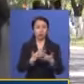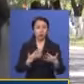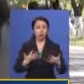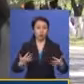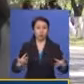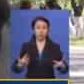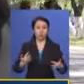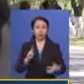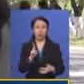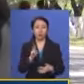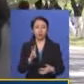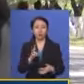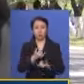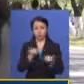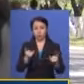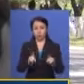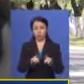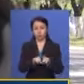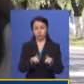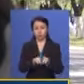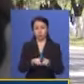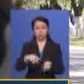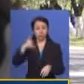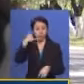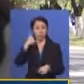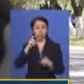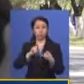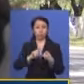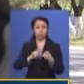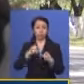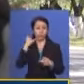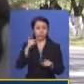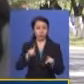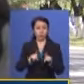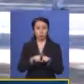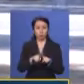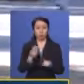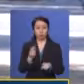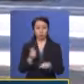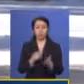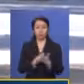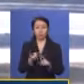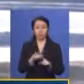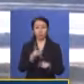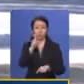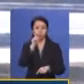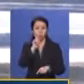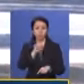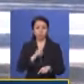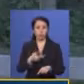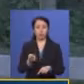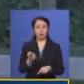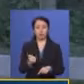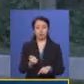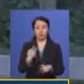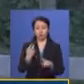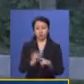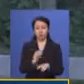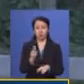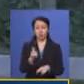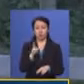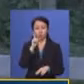и коммуналки платить, и мобильная связь, телефоны, там, единицу закинуть. Очень удобно, да. Безналичным расчетом мне